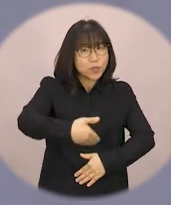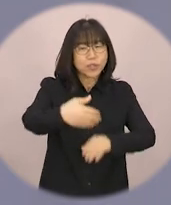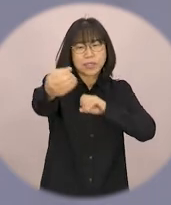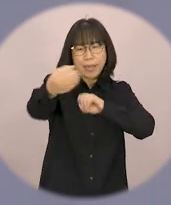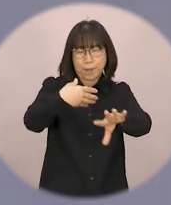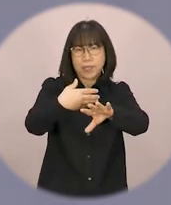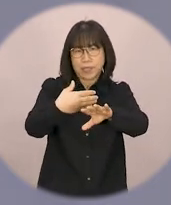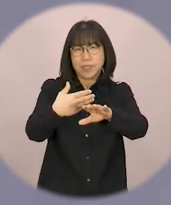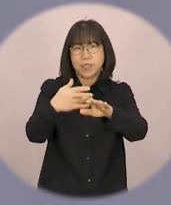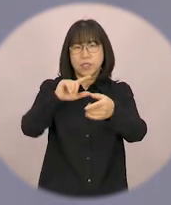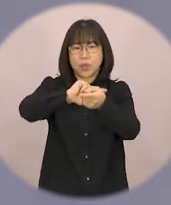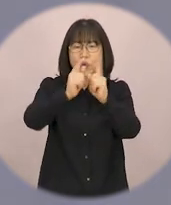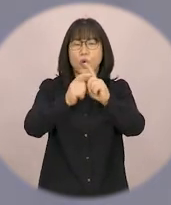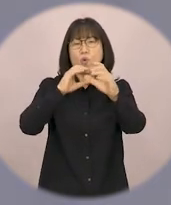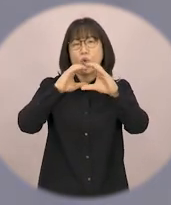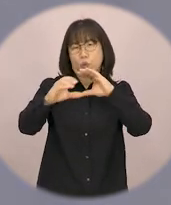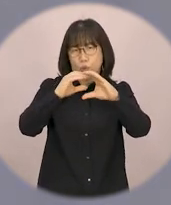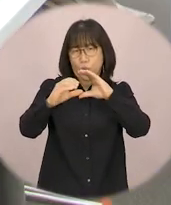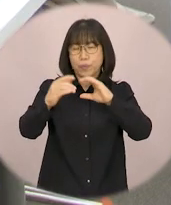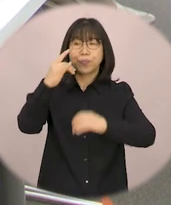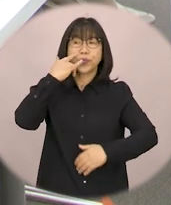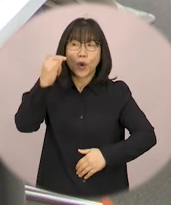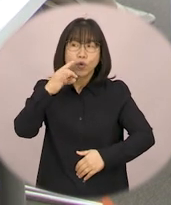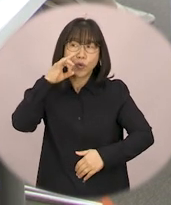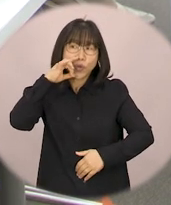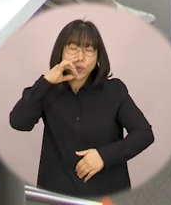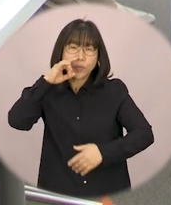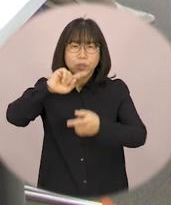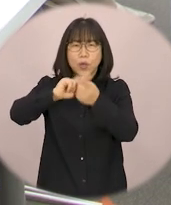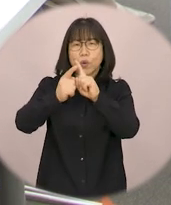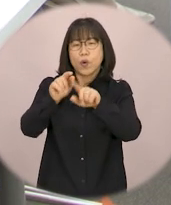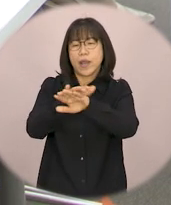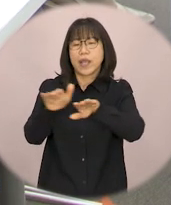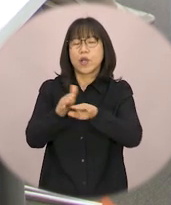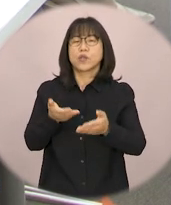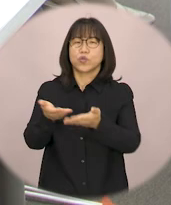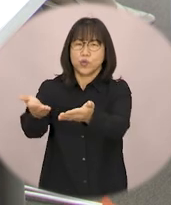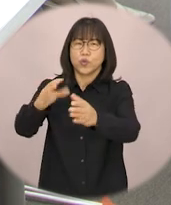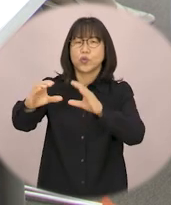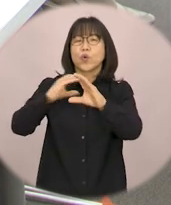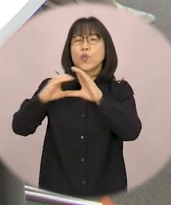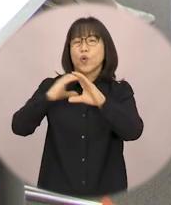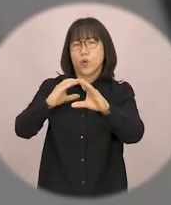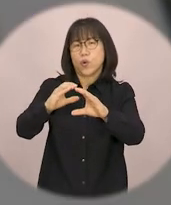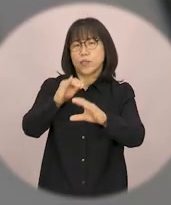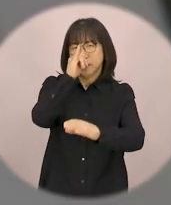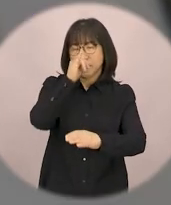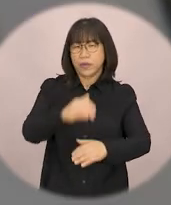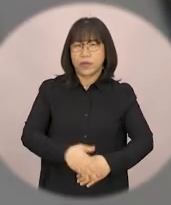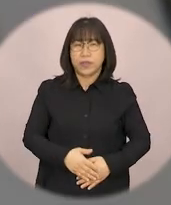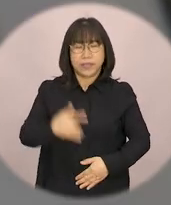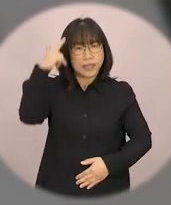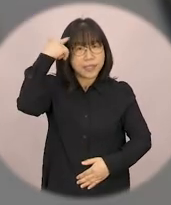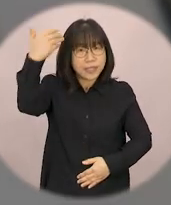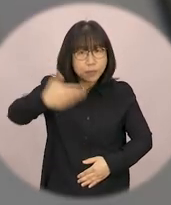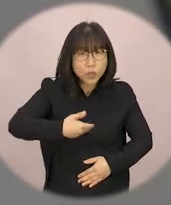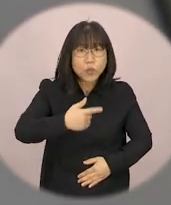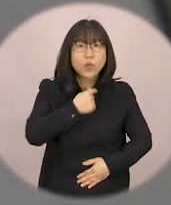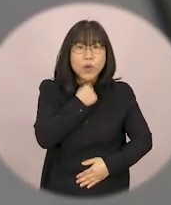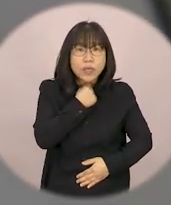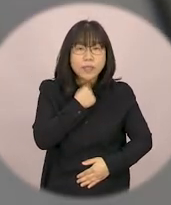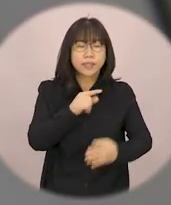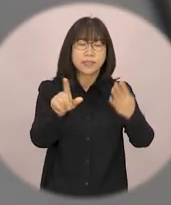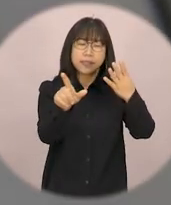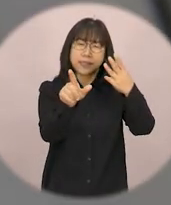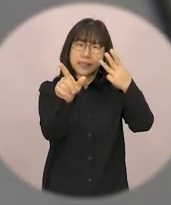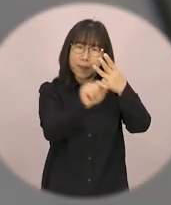특히 사선 줄무늬 과 실시간 댓글을 함께 공유하며 학부모의 궁금증을 해결하는 소통의 시간을 갖습니다